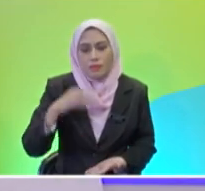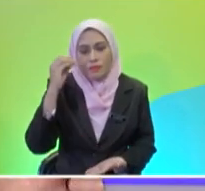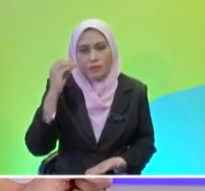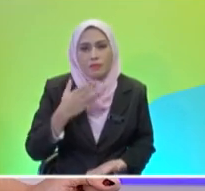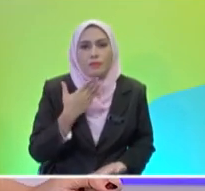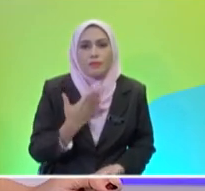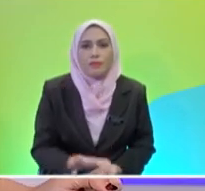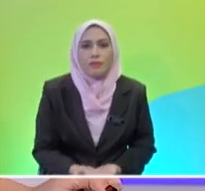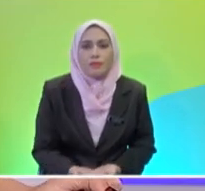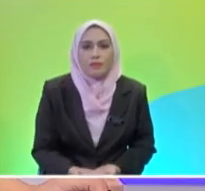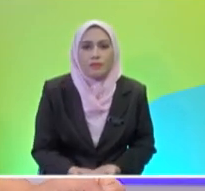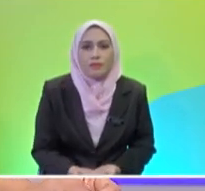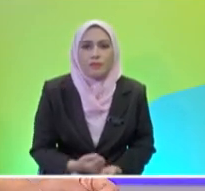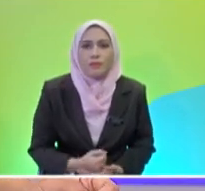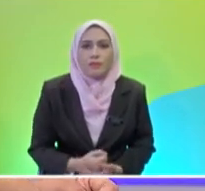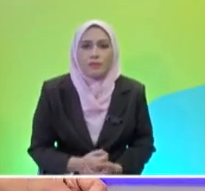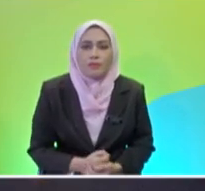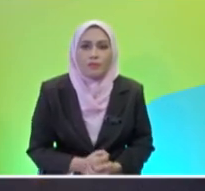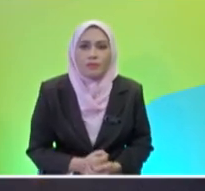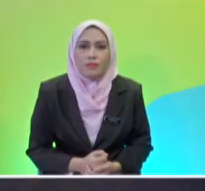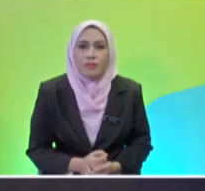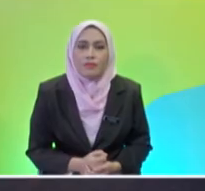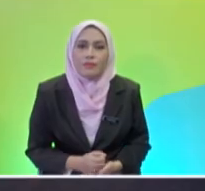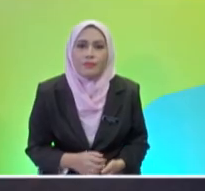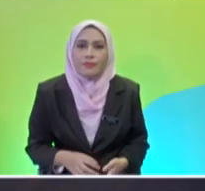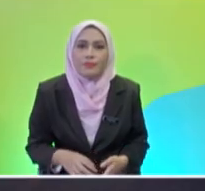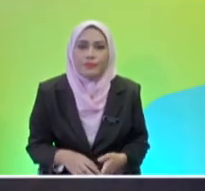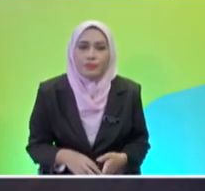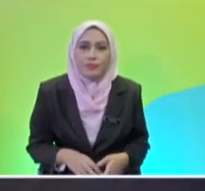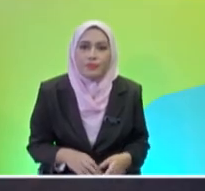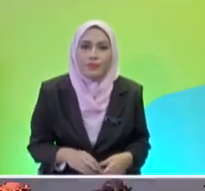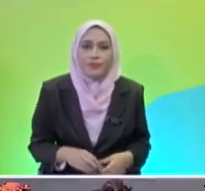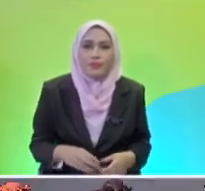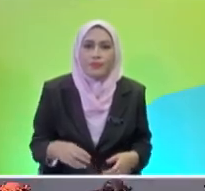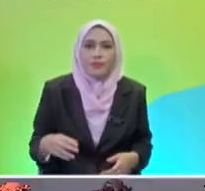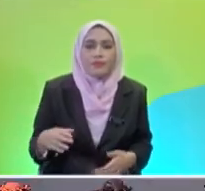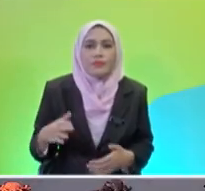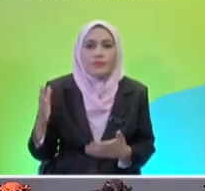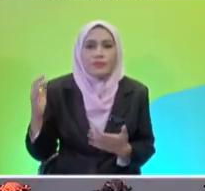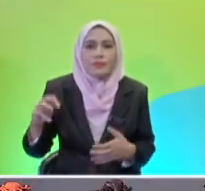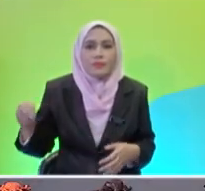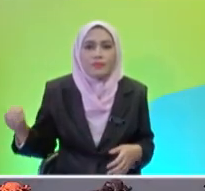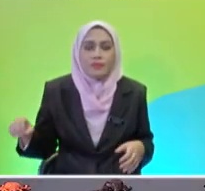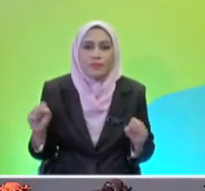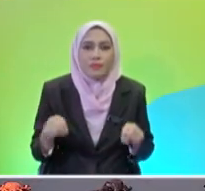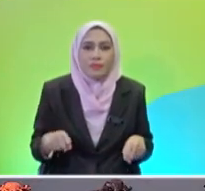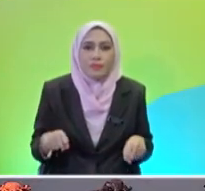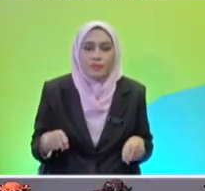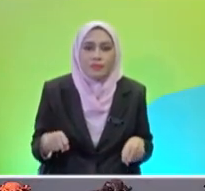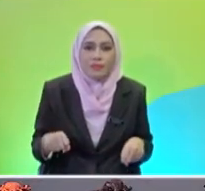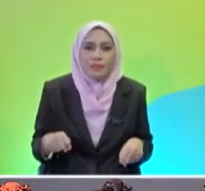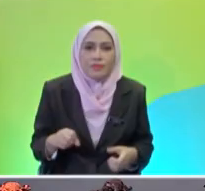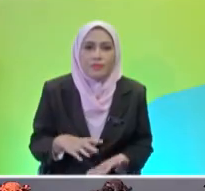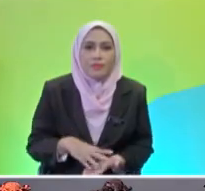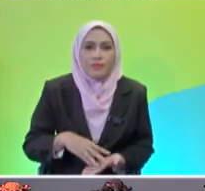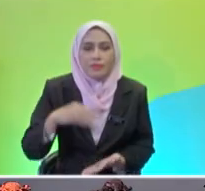cikgu ajarkan. Okay. Dan diharapkan menguasai sepenuhnya mata pelajaran kita pada hari ini, Bahasa Melayu Serangga. Kita jumpa